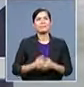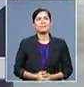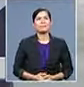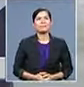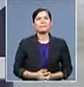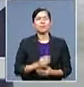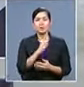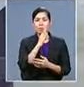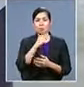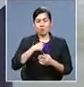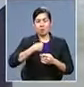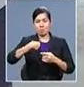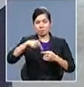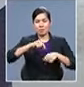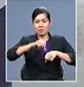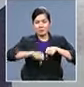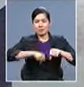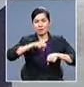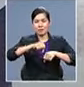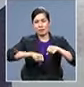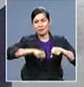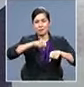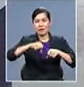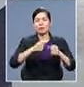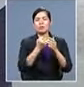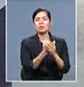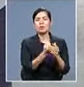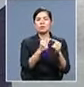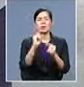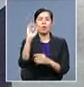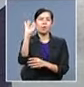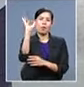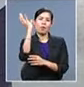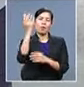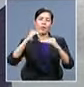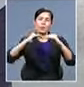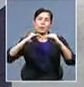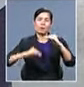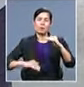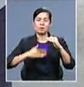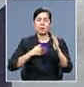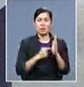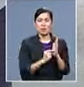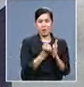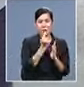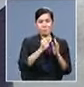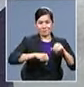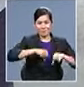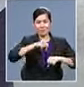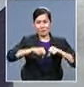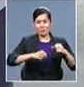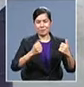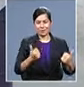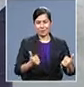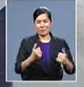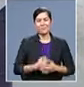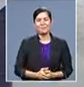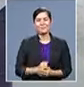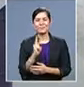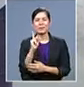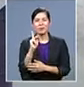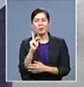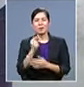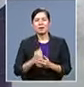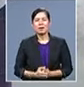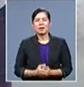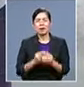การปั่นจักรยานมาทำงานเป็นส่วนหนึ่งของการช่วยโลกของเราเรามาเริ่มการปั่นจักรยานตั้งแต่วันนี้กันเถอะค่ะดำรงศรีสาโคถ่ายภา